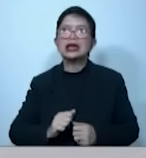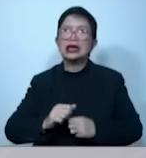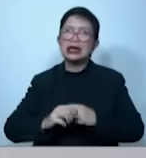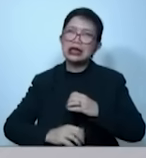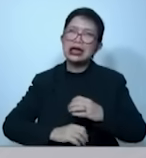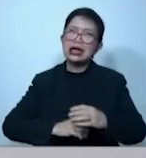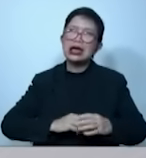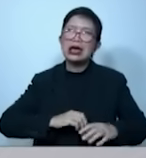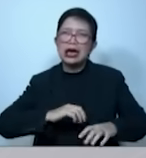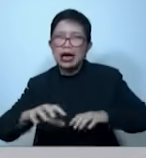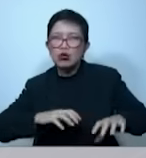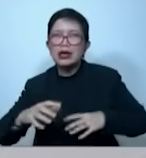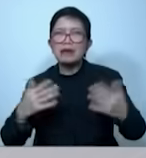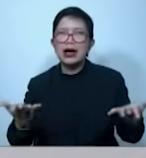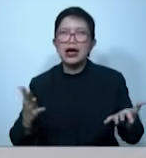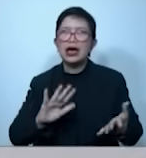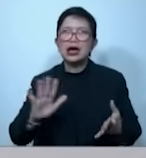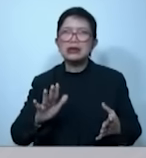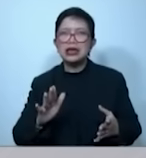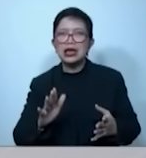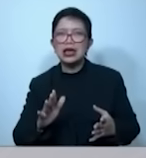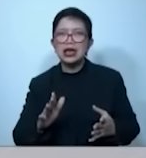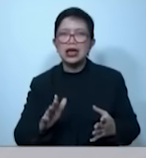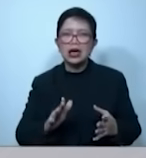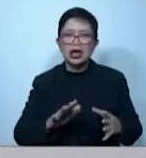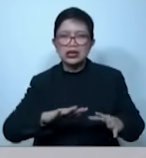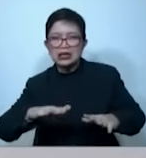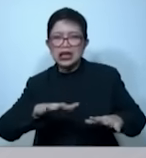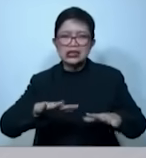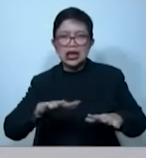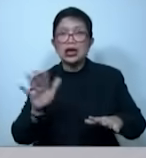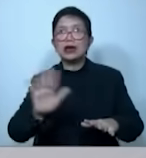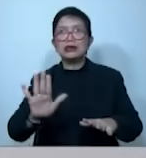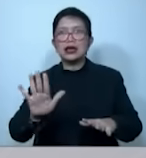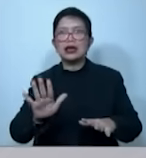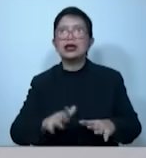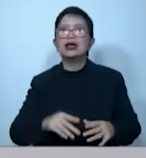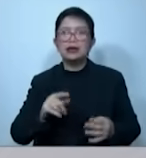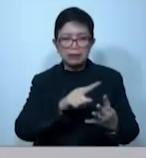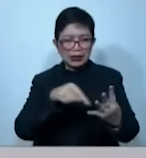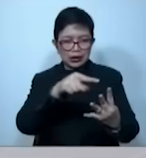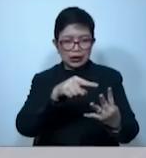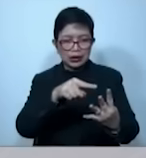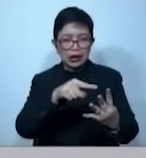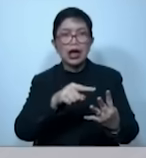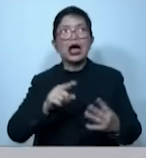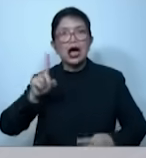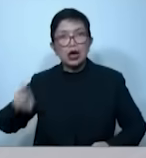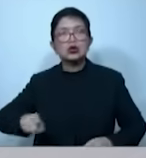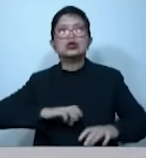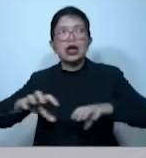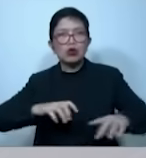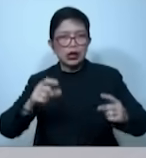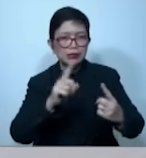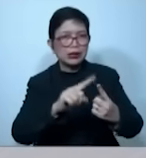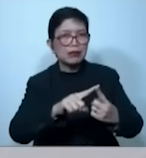bisa abu-abu seperti yang tadi disampaikan Saya melihat kalau begitu empat ini harus dilakukan berarti yang pertama mungkin kita harus